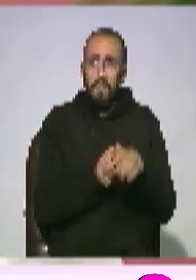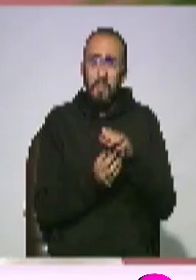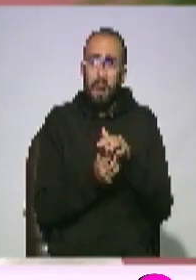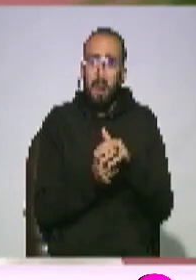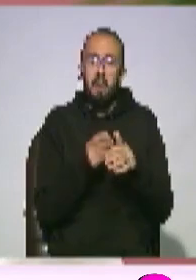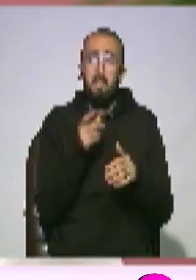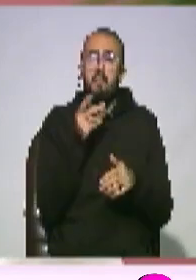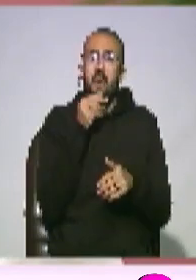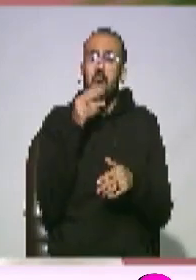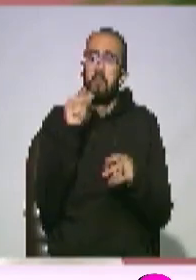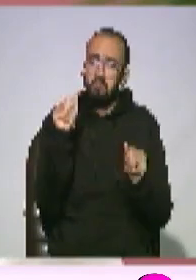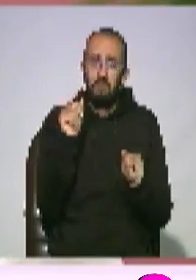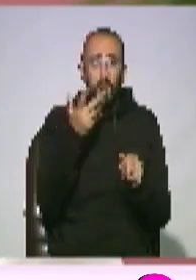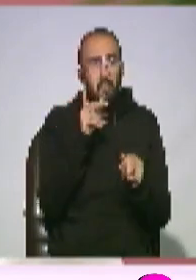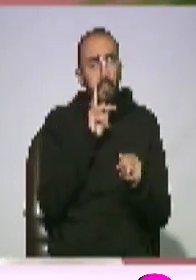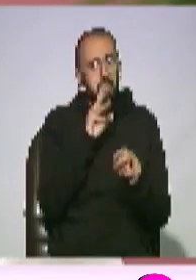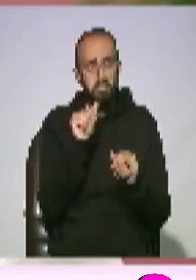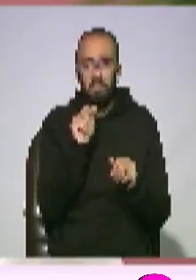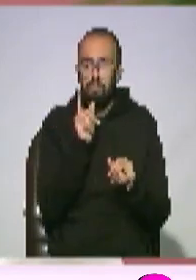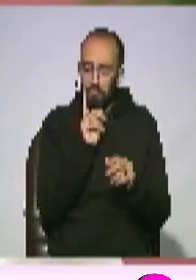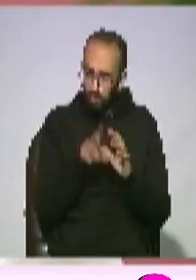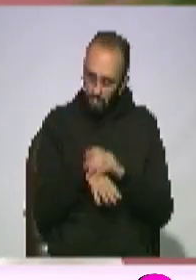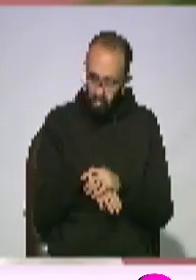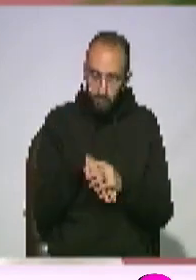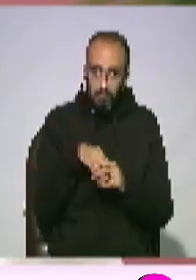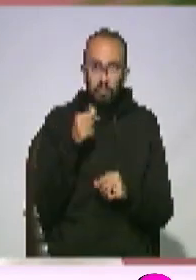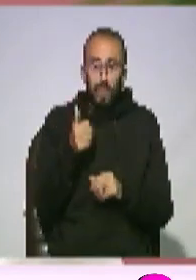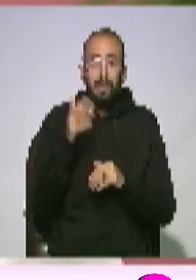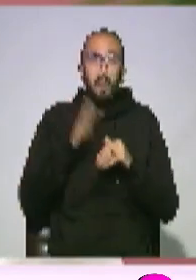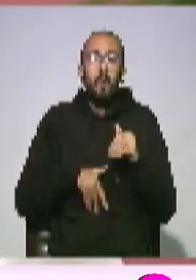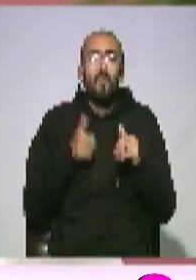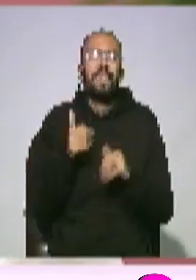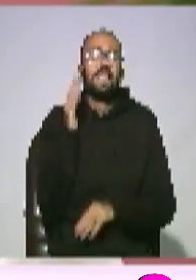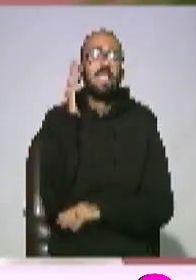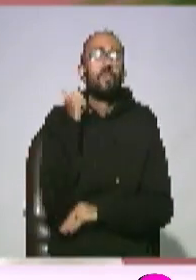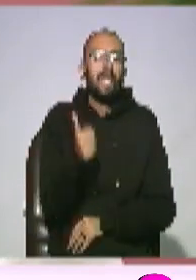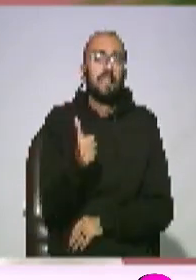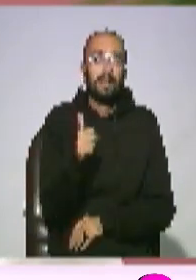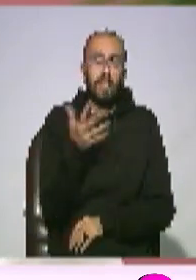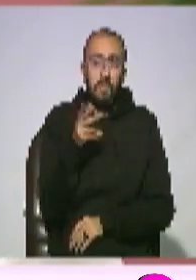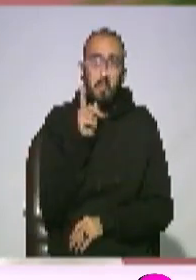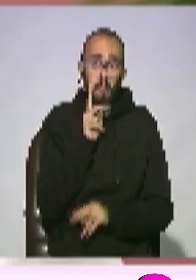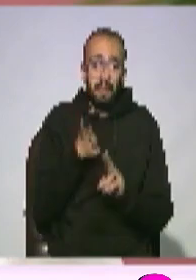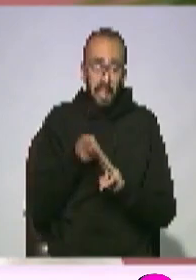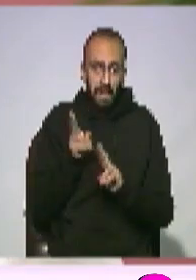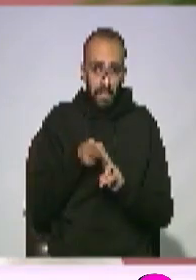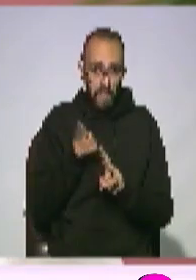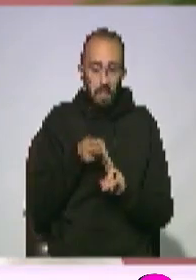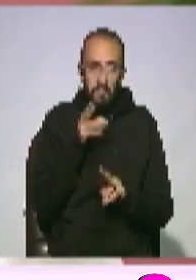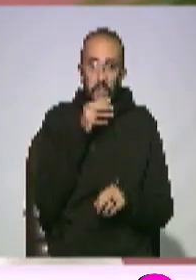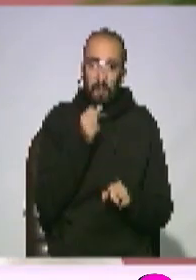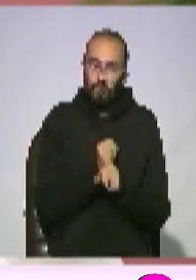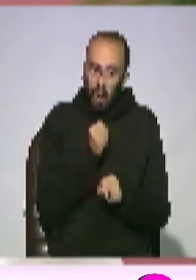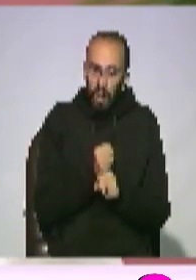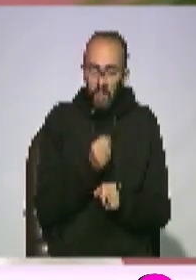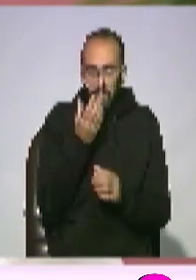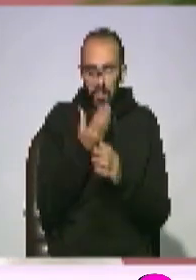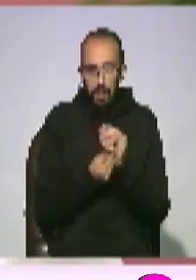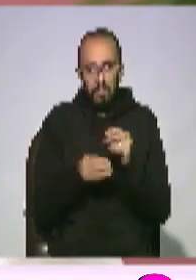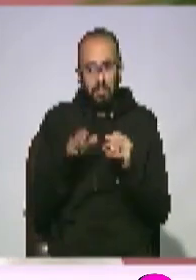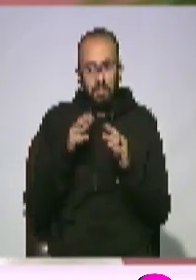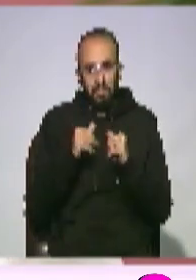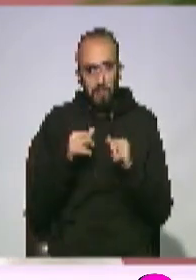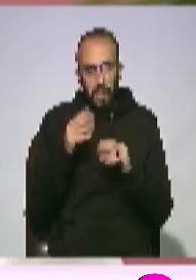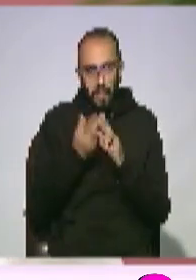والاب والابناء كويسين لان هم تاسسوا صح، او الام مسافره بتشتغل والاب بيشتغل والابناء مقيمين في